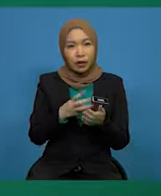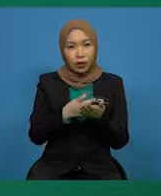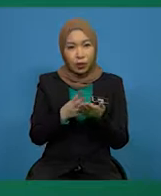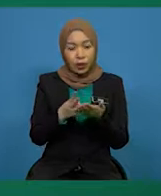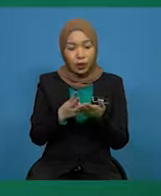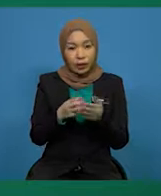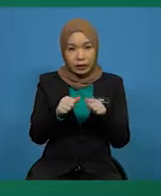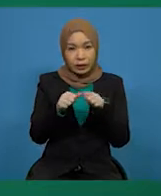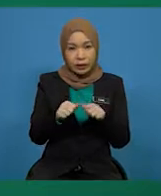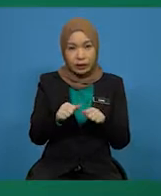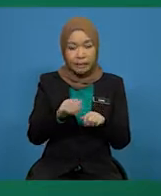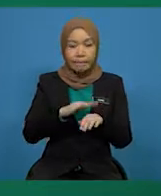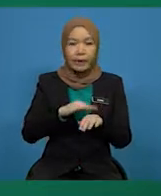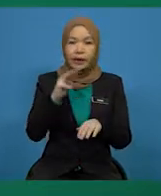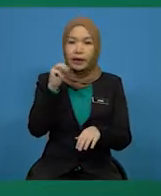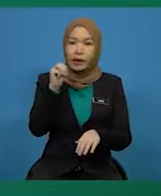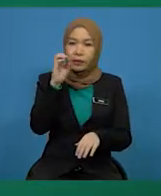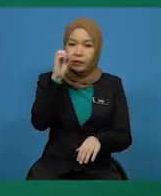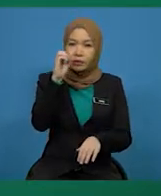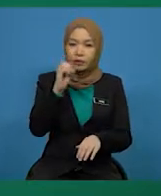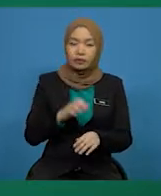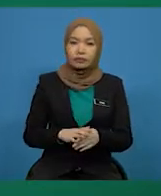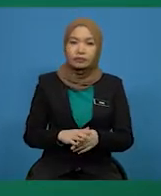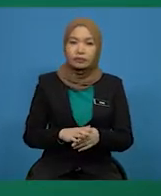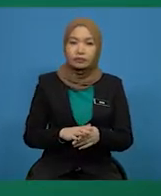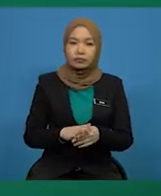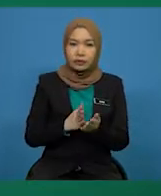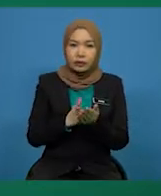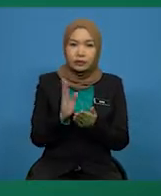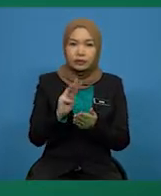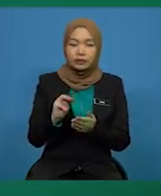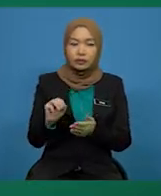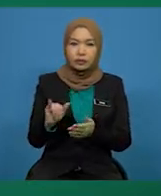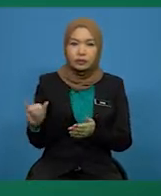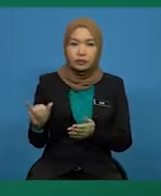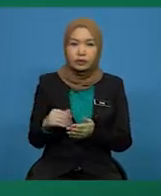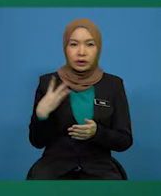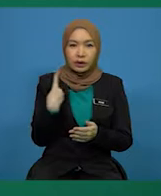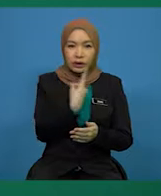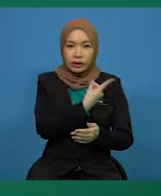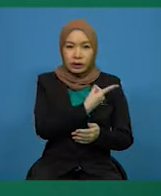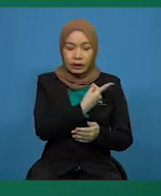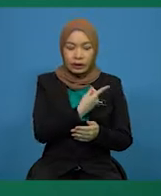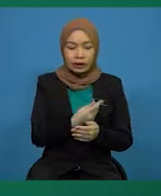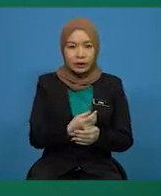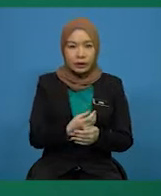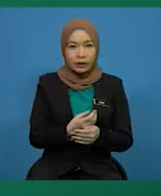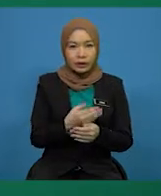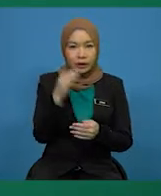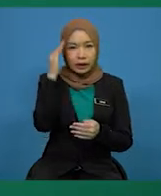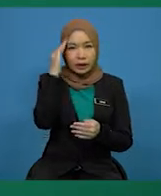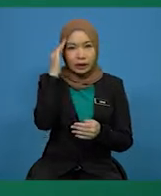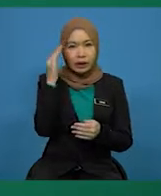tetap pada M kosong. Seterusnya, saya akan membincangkan bagaimana situasi kadar